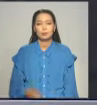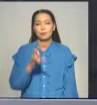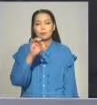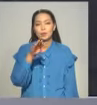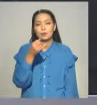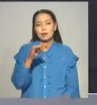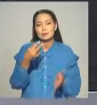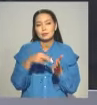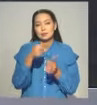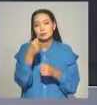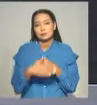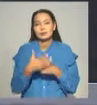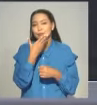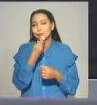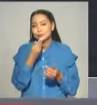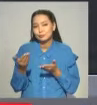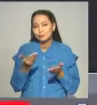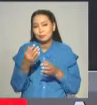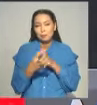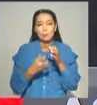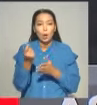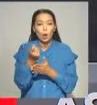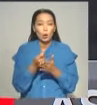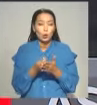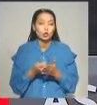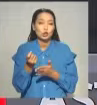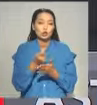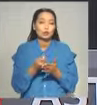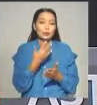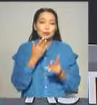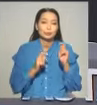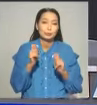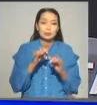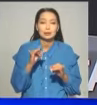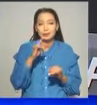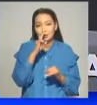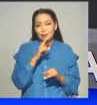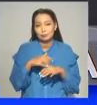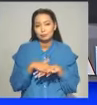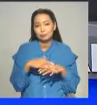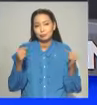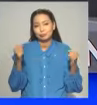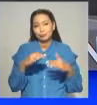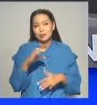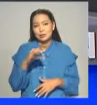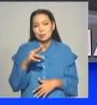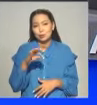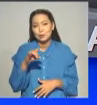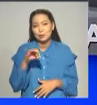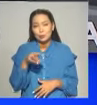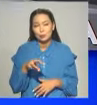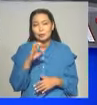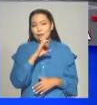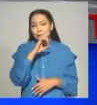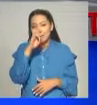Вутай стал центром притяжения для мировых художников. Живописцы зарубежные и отечественные собрались на симпозиум в Северном Казахстане, в